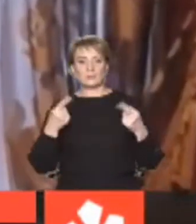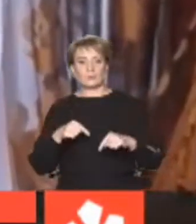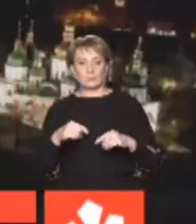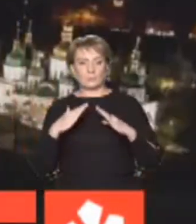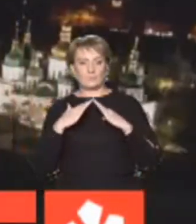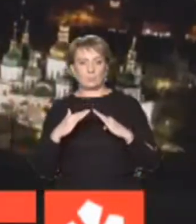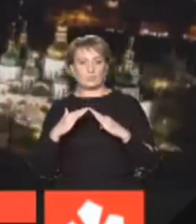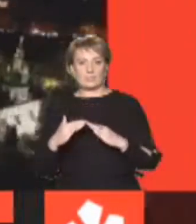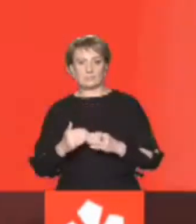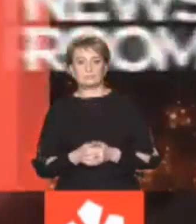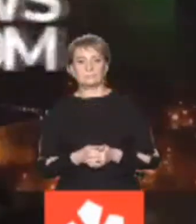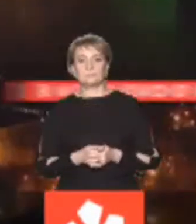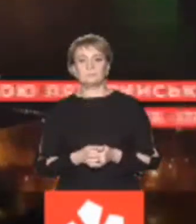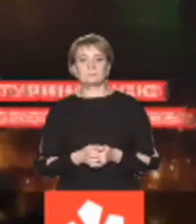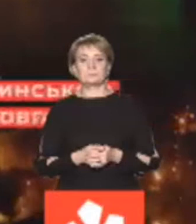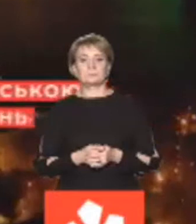будинком.